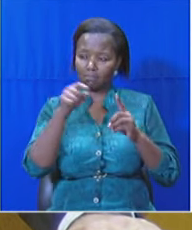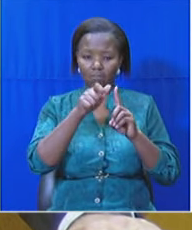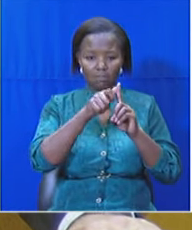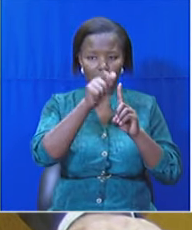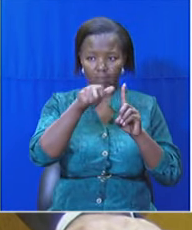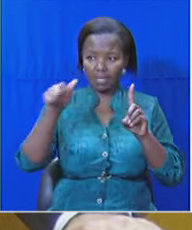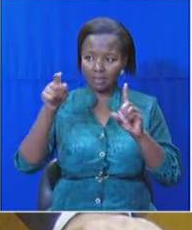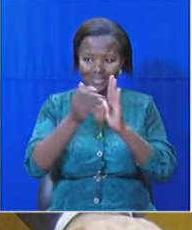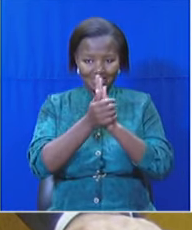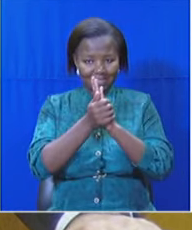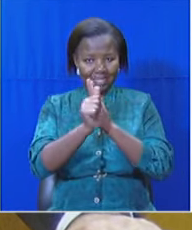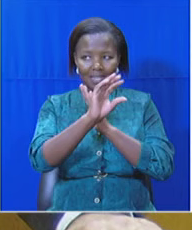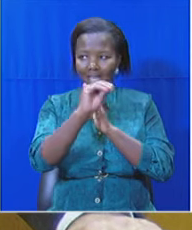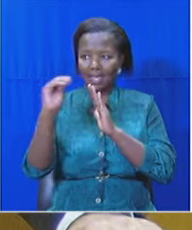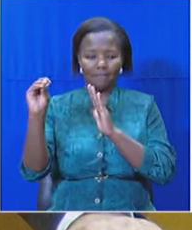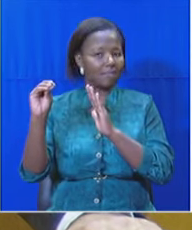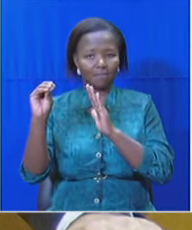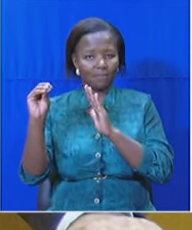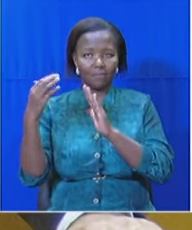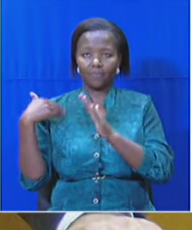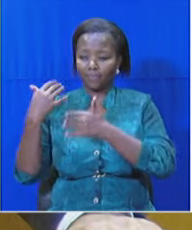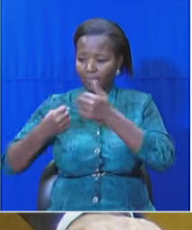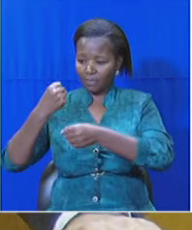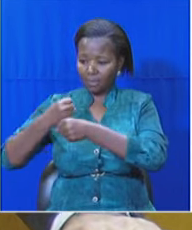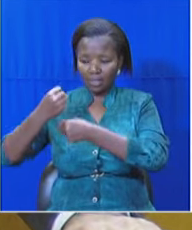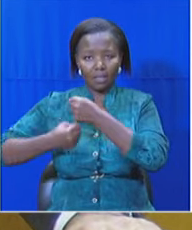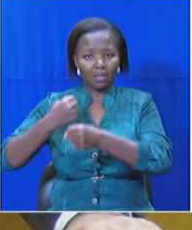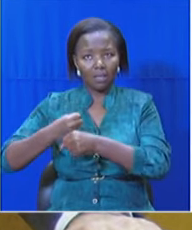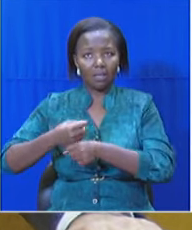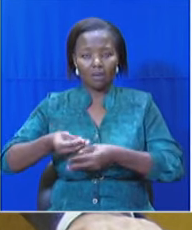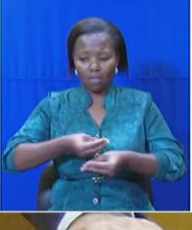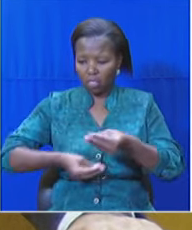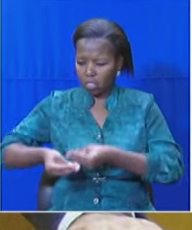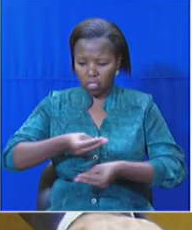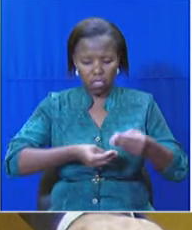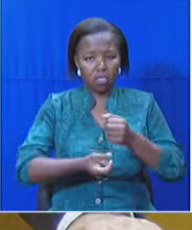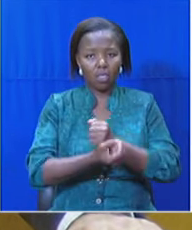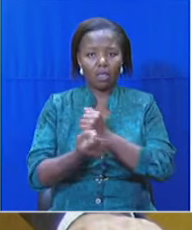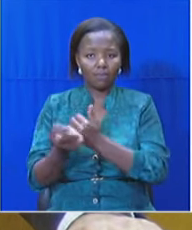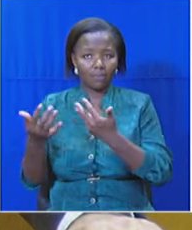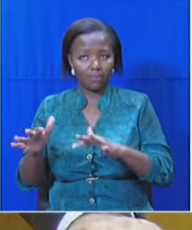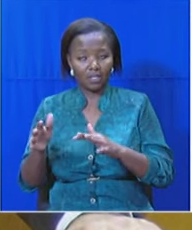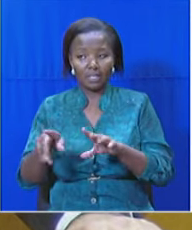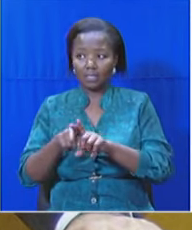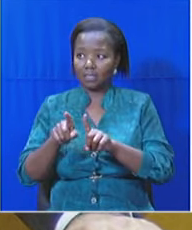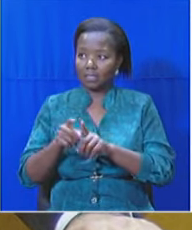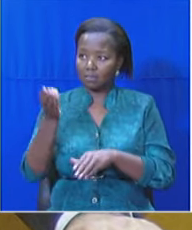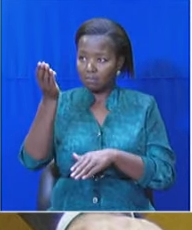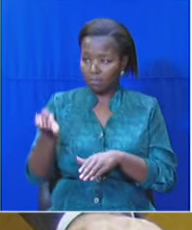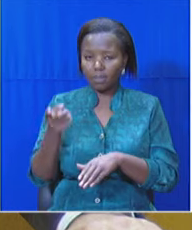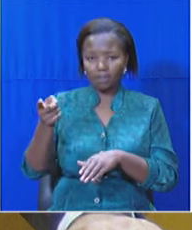jare, korrupsie wat daar plaasgevind het. U self het erken dat